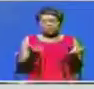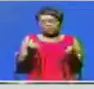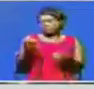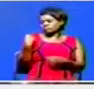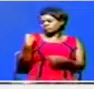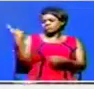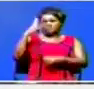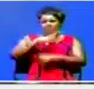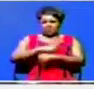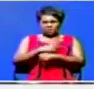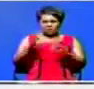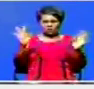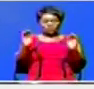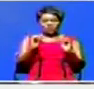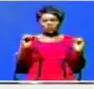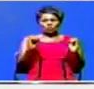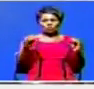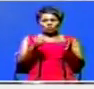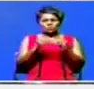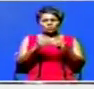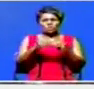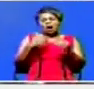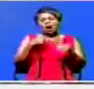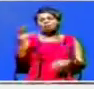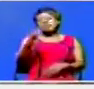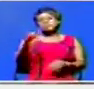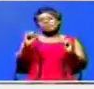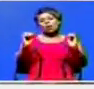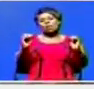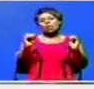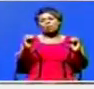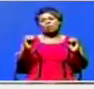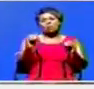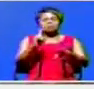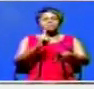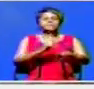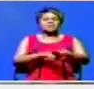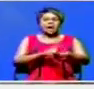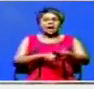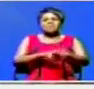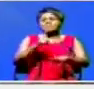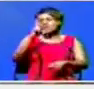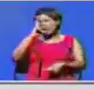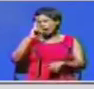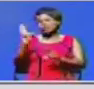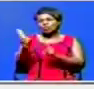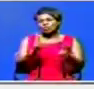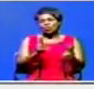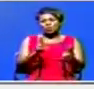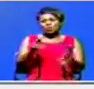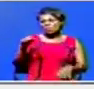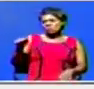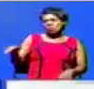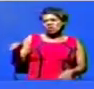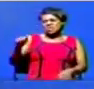karibuni, si ajabu kukumbana na viti bila wateja. Hata kwenye saa ambazo mkahawa huja kwa kawaida. Breakfast sometimes